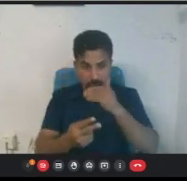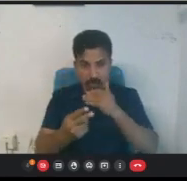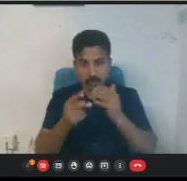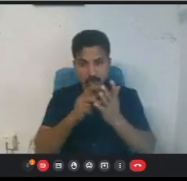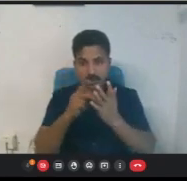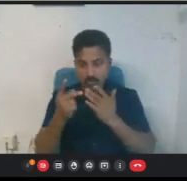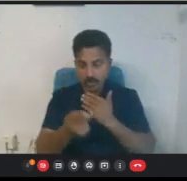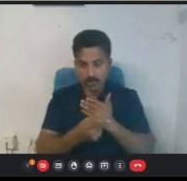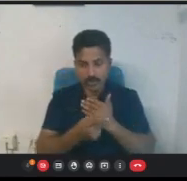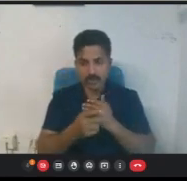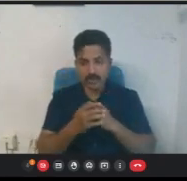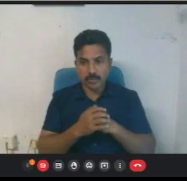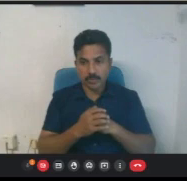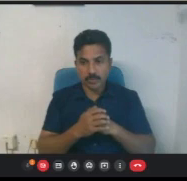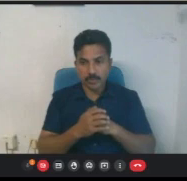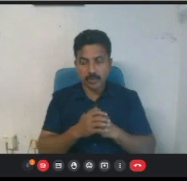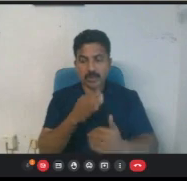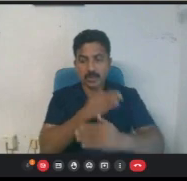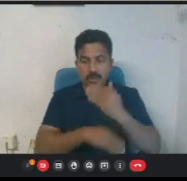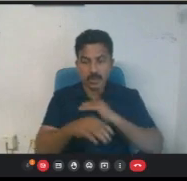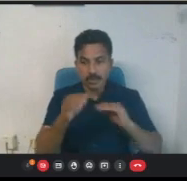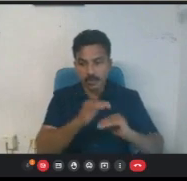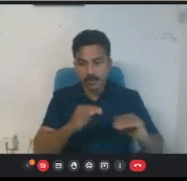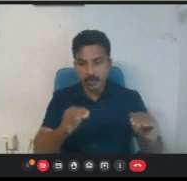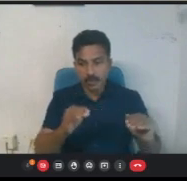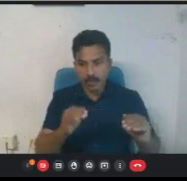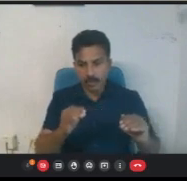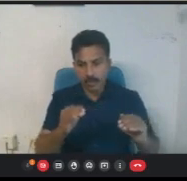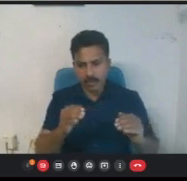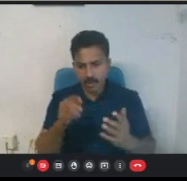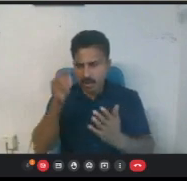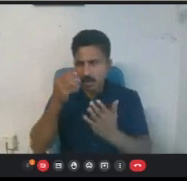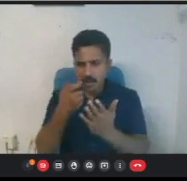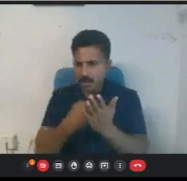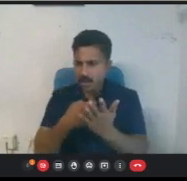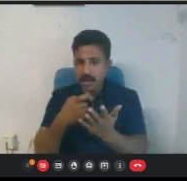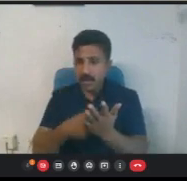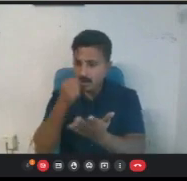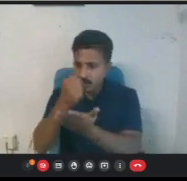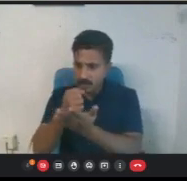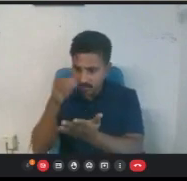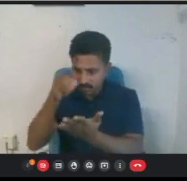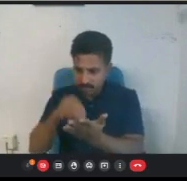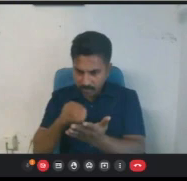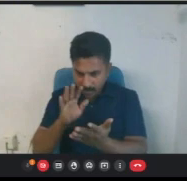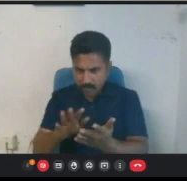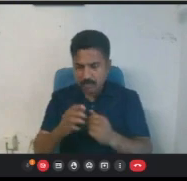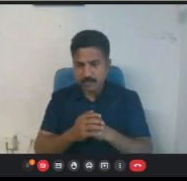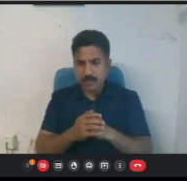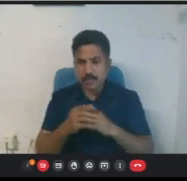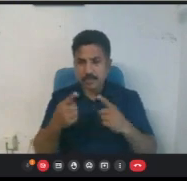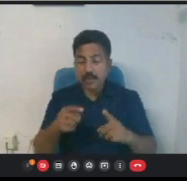പദ്ധതിയെ സംബന്ധിച്ചിടത്തോളം ഭിന്നശേഷിക്കാരായ കുട്ടികൾ എത്ര പേര് രജിസ്റ്റർ ചെയ്തിട്ടുണ്ടെന്ന് കണക്കുകളുണ്ട്. പക്ഷേ സർക്കാർ